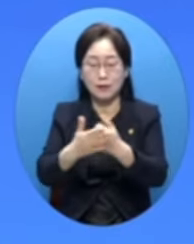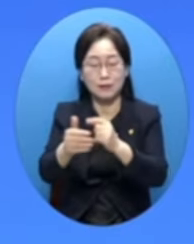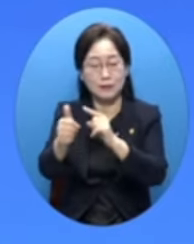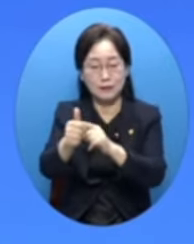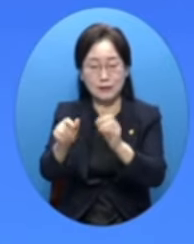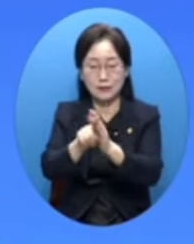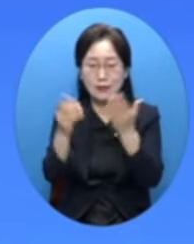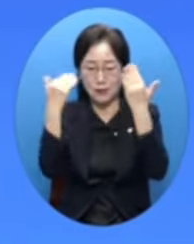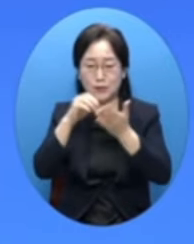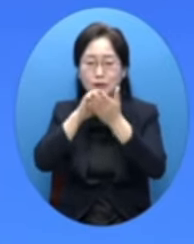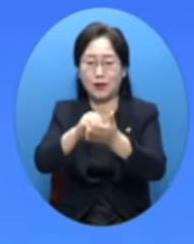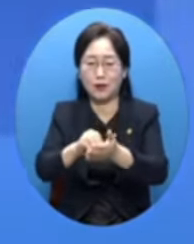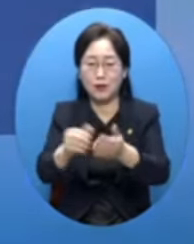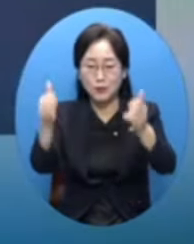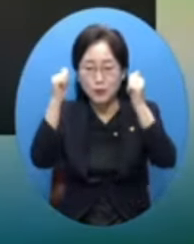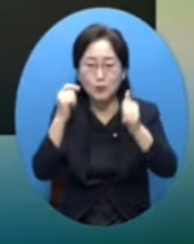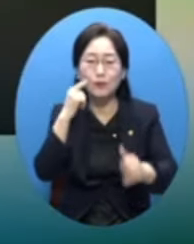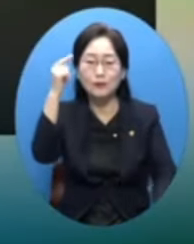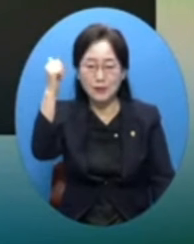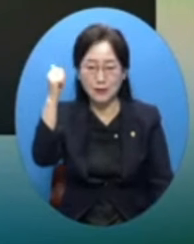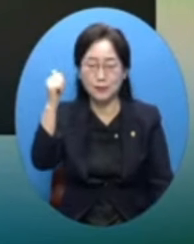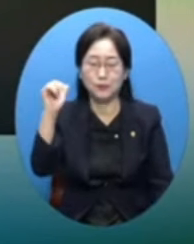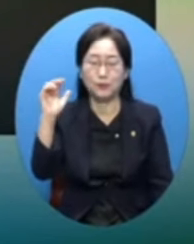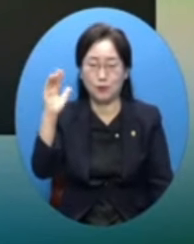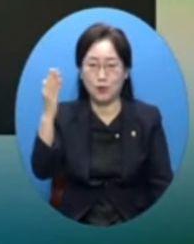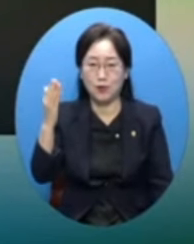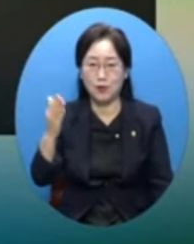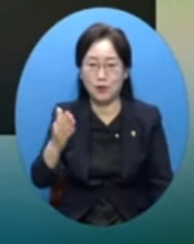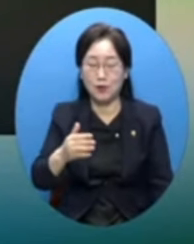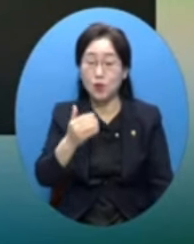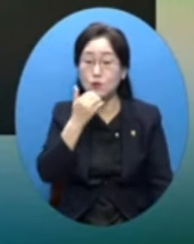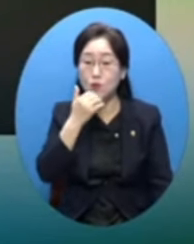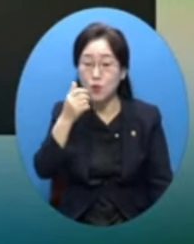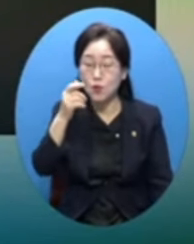졸업한 다음 목사 안수를 받고 서울 광희동 한 건물에서